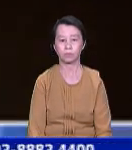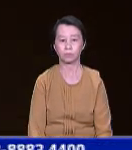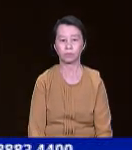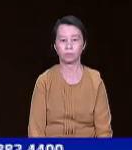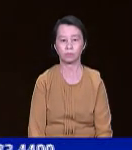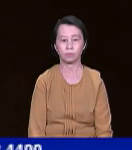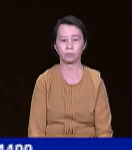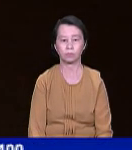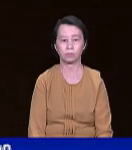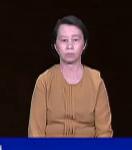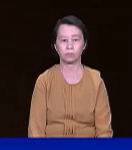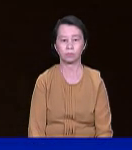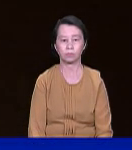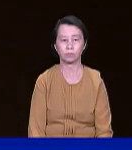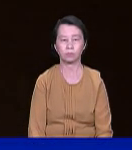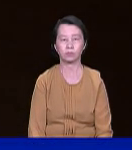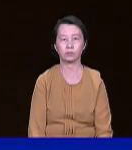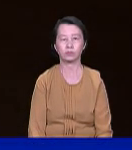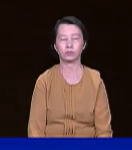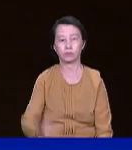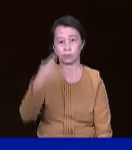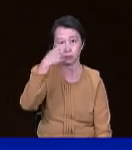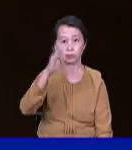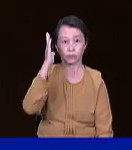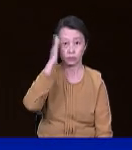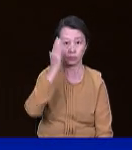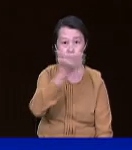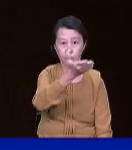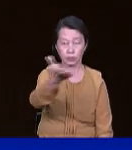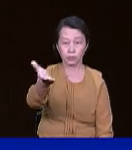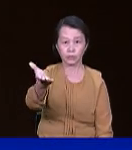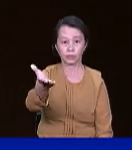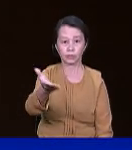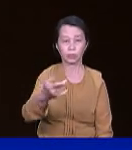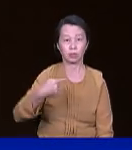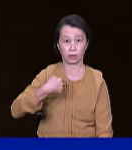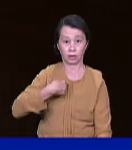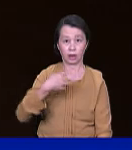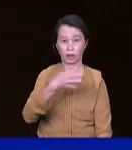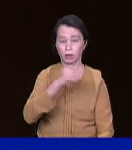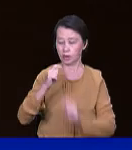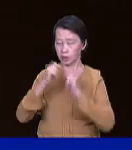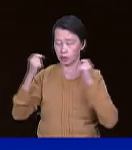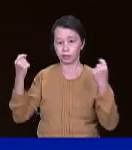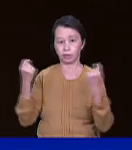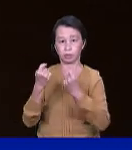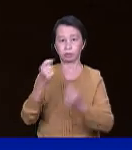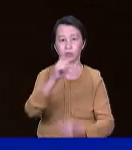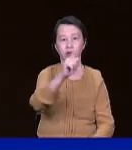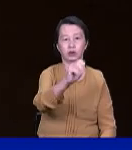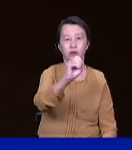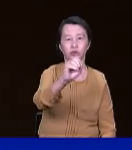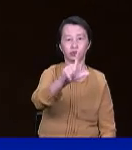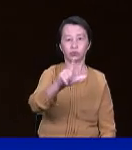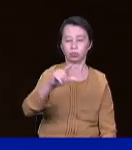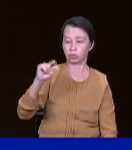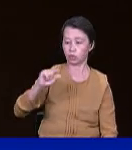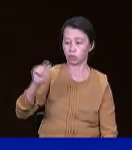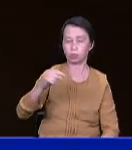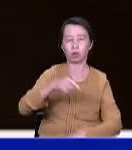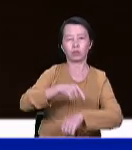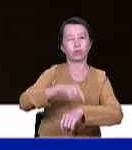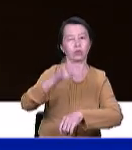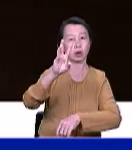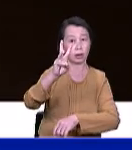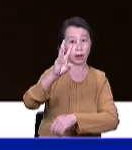Baik, terima kasih Alif di SJR Sungai Besi. Untuk pengetahuan anda, dan saya dan kru berada di Tol Gombak ini sejak pukul 6 petang tadi,